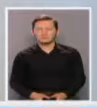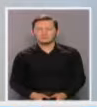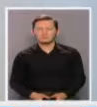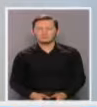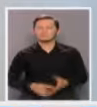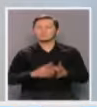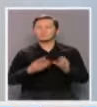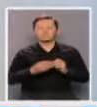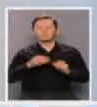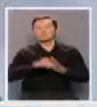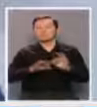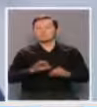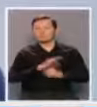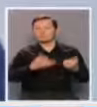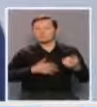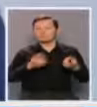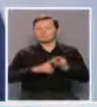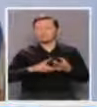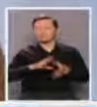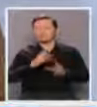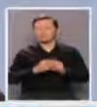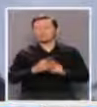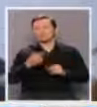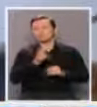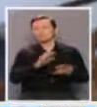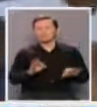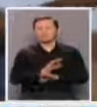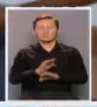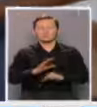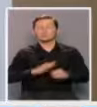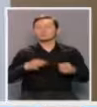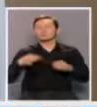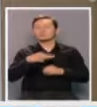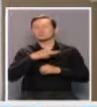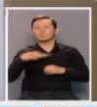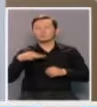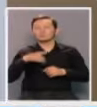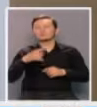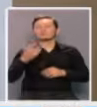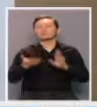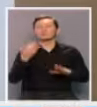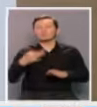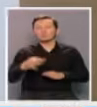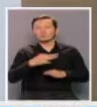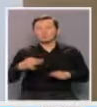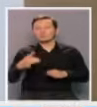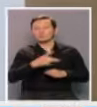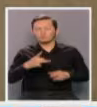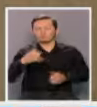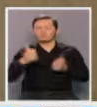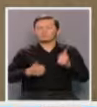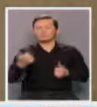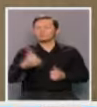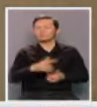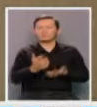В номинации «Терме» Жасар Нурданбек исполнил два произведения на кабызе. Ранее он был победителем областных, республиканских,